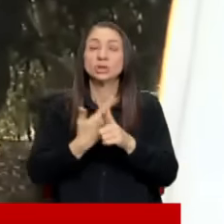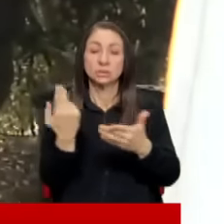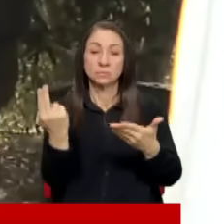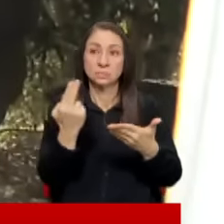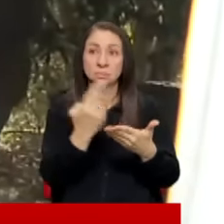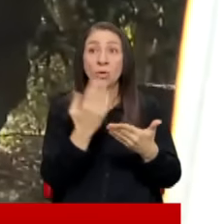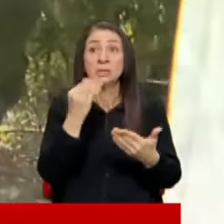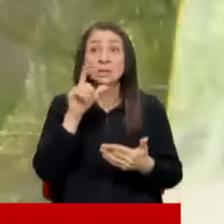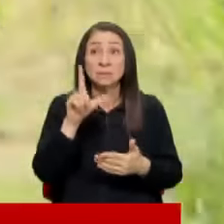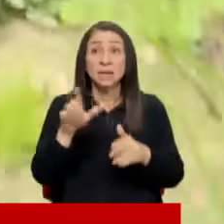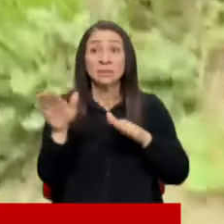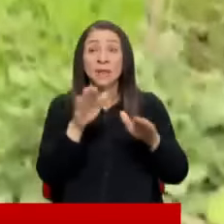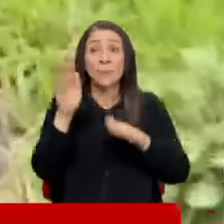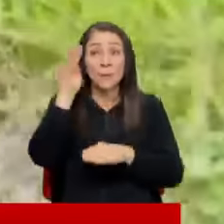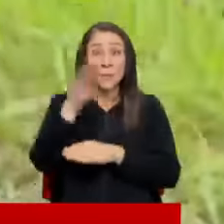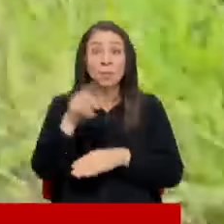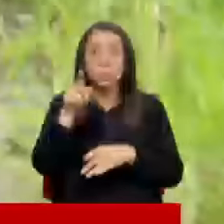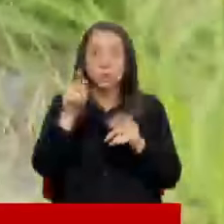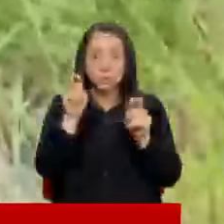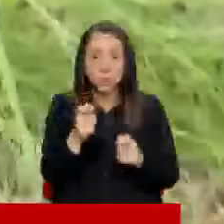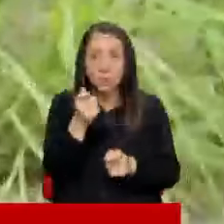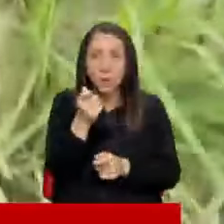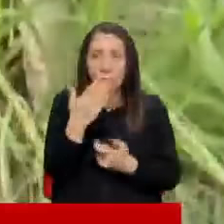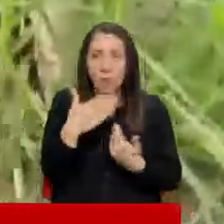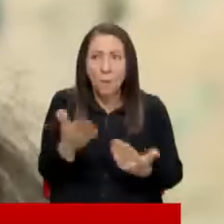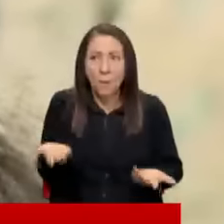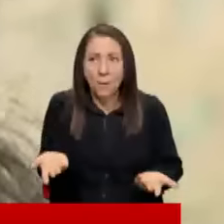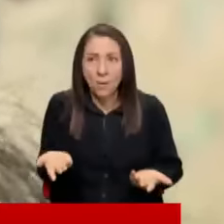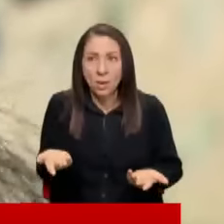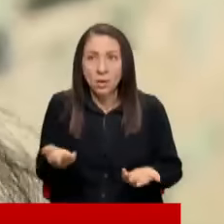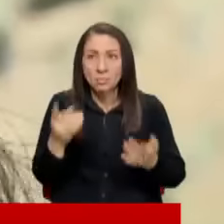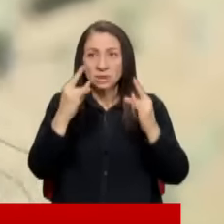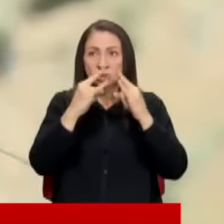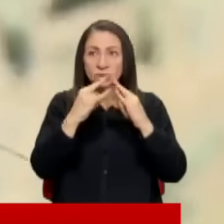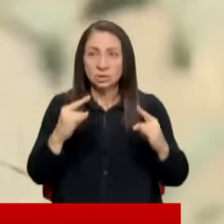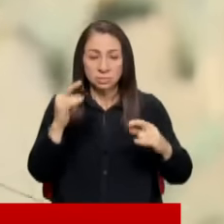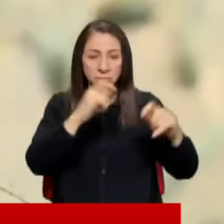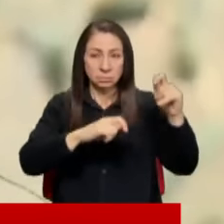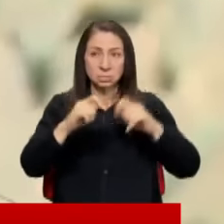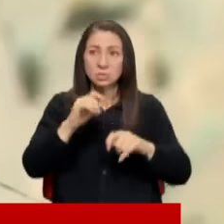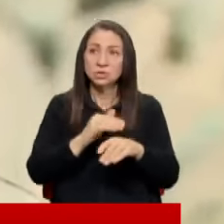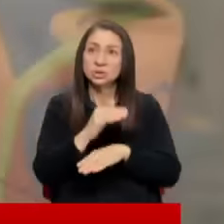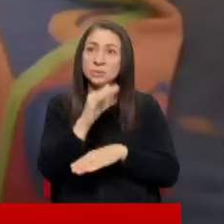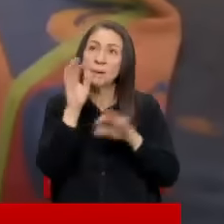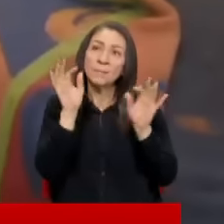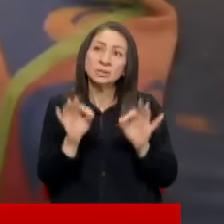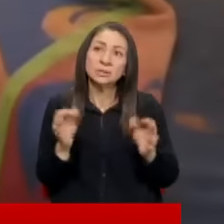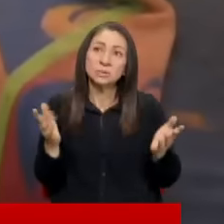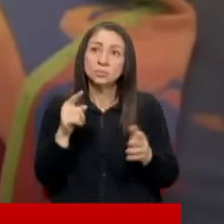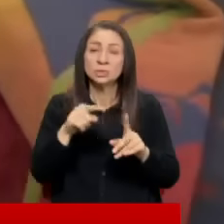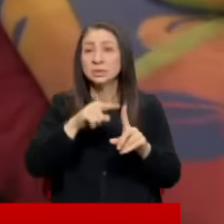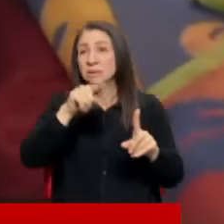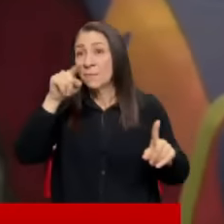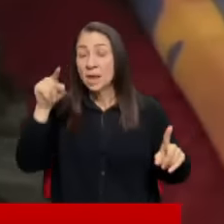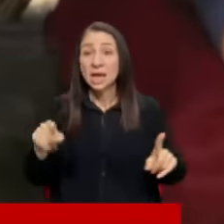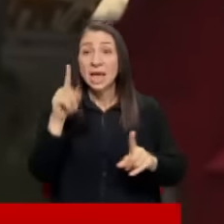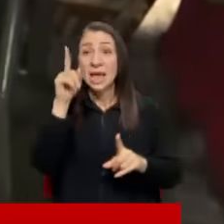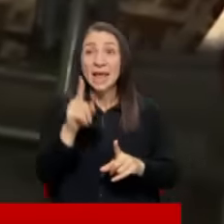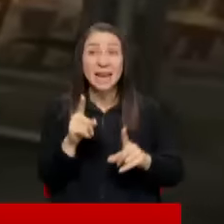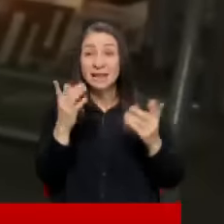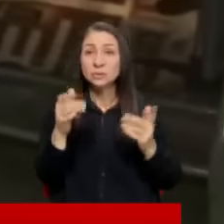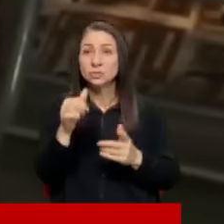çizdirilmesi gerekiyor. Depremzedelerin bunu karşılayacak gücü yok. Bir çadır kurdurduk. yaşamaya başladık bu zamana kadar. İlk